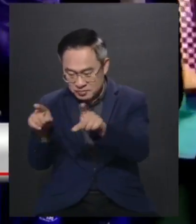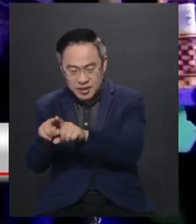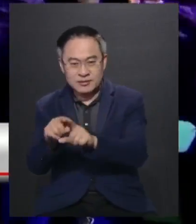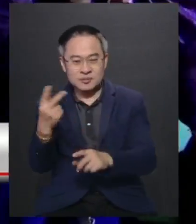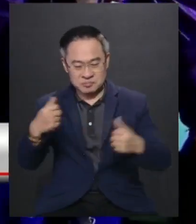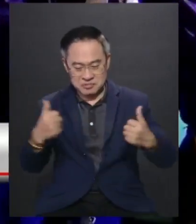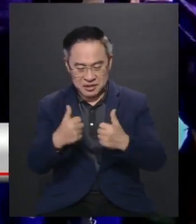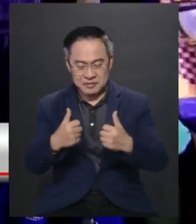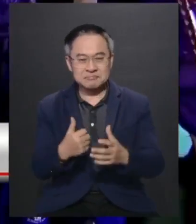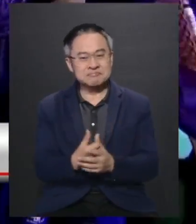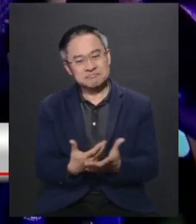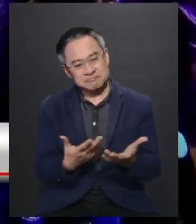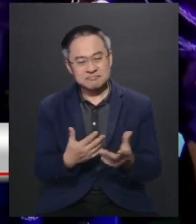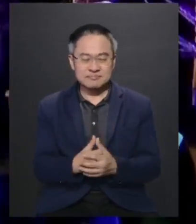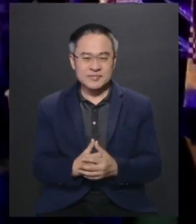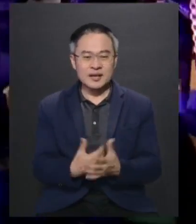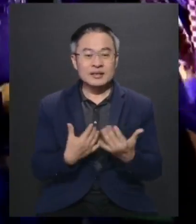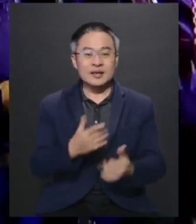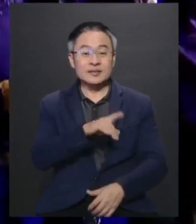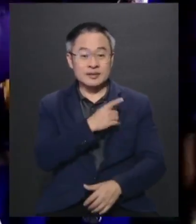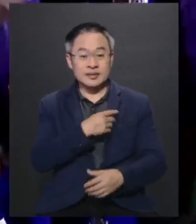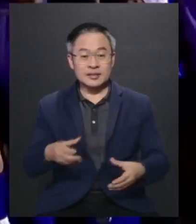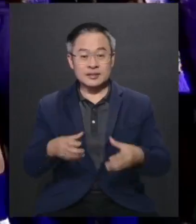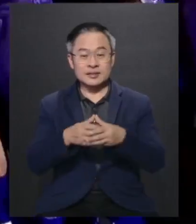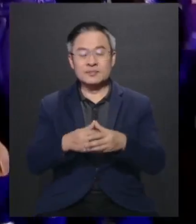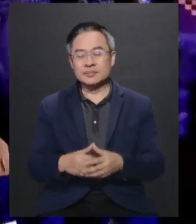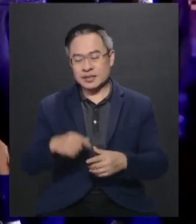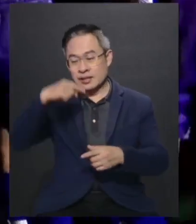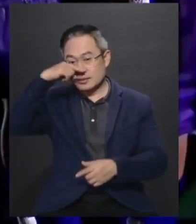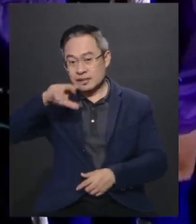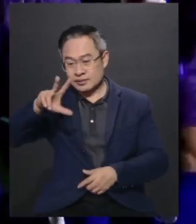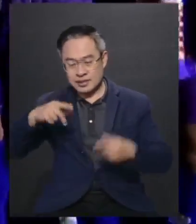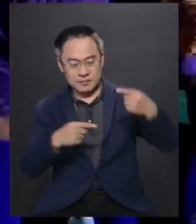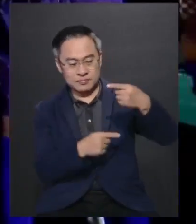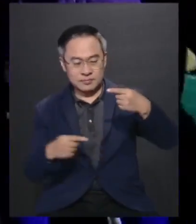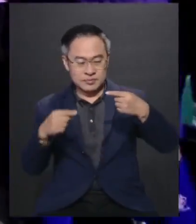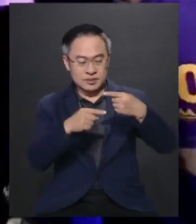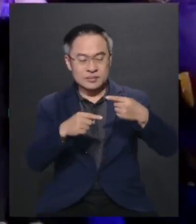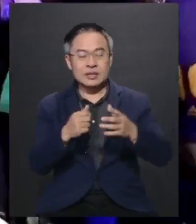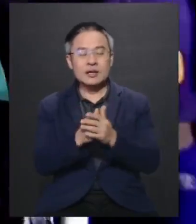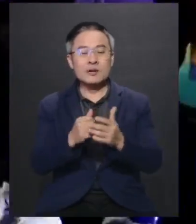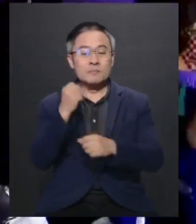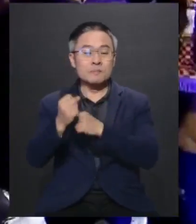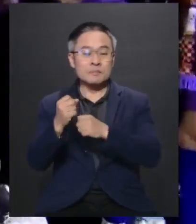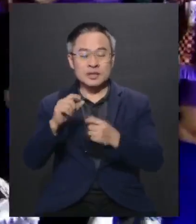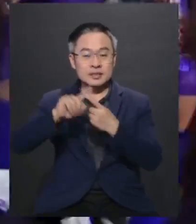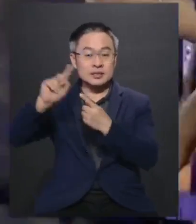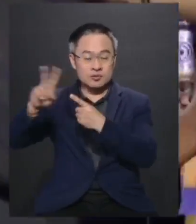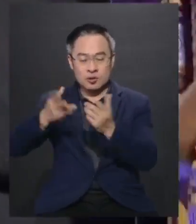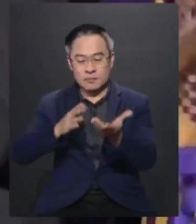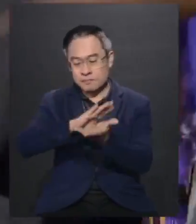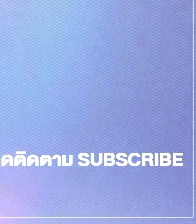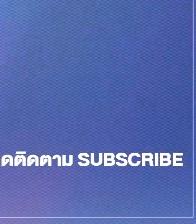ต้องอ่าก็เดี๋ยวรอติดตามแต่ว่าก็ต้องขอแสดงความยินดีนะคะกับทีมที่ได้เลื่อนชั้นด้วยส่วนทีมที่ไม่ได้ไปต่อก็เป็นกำลังใจ